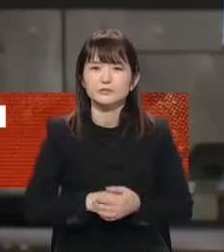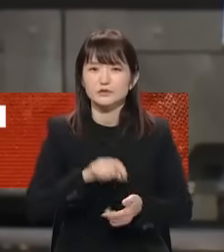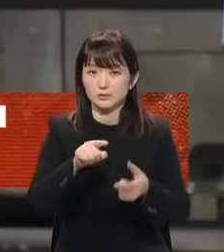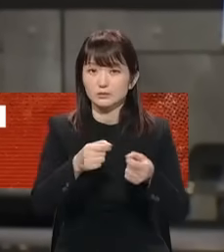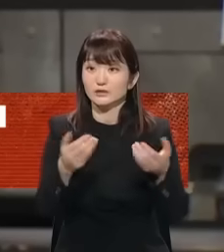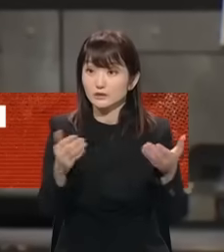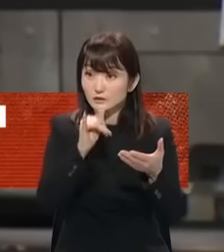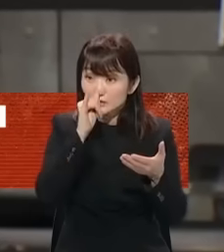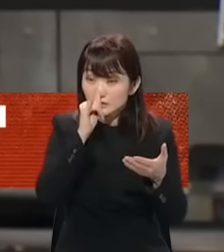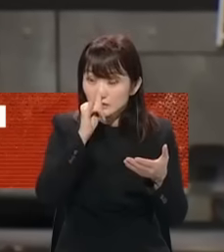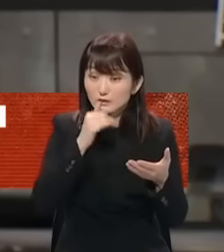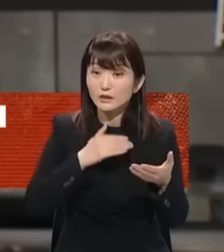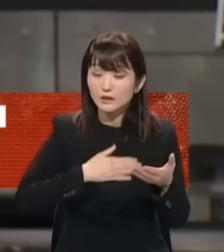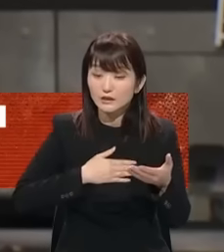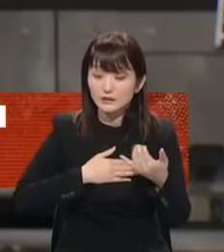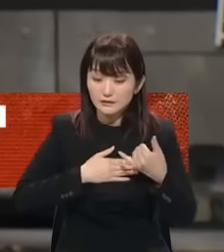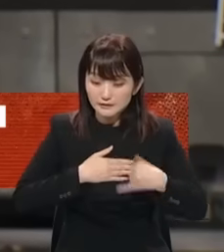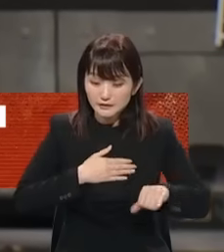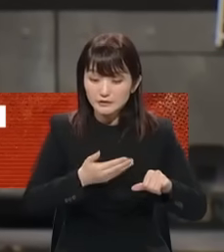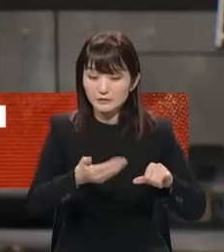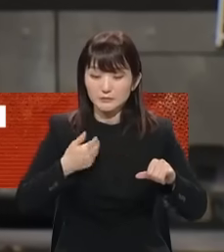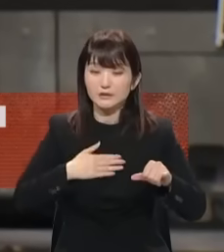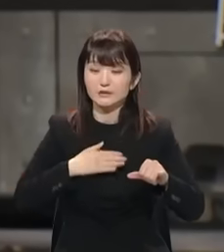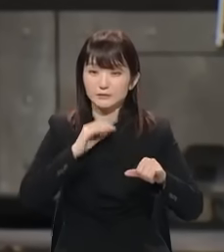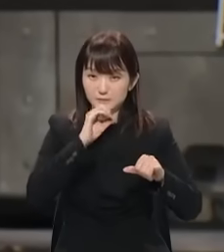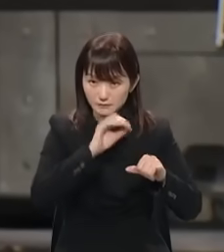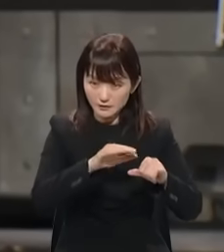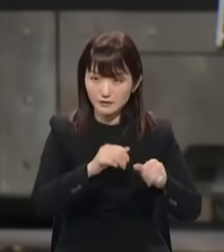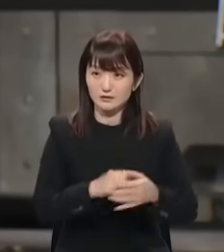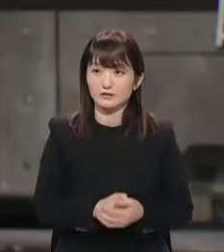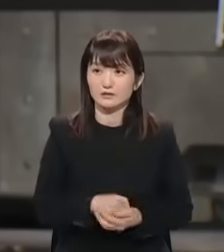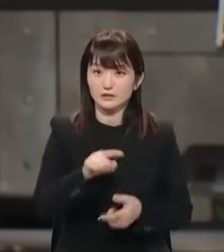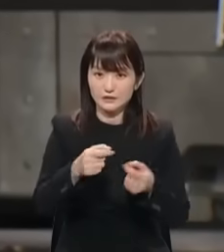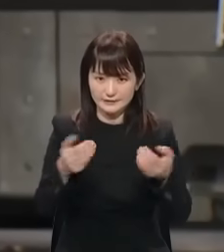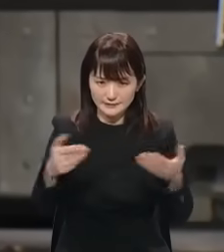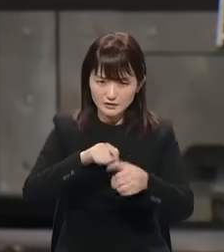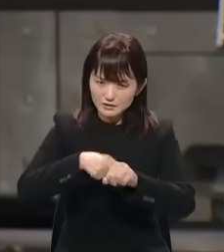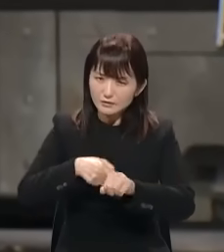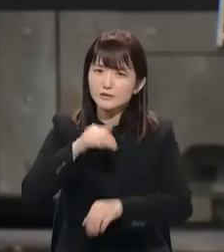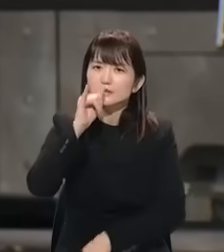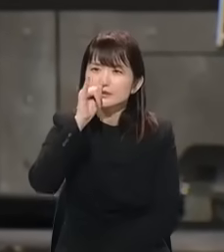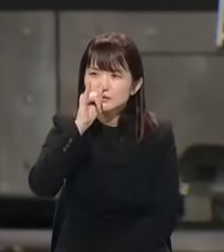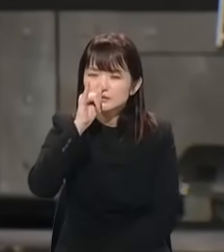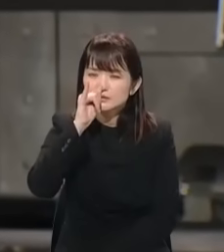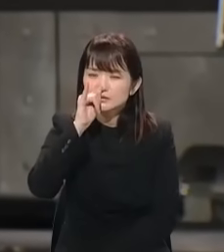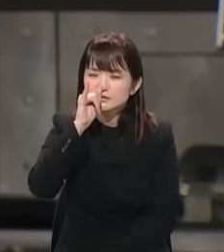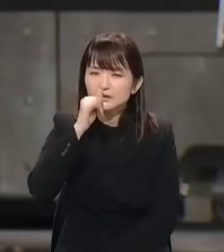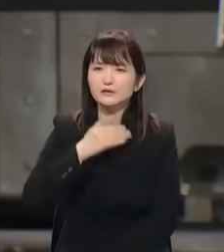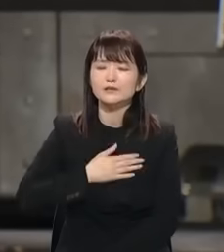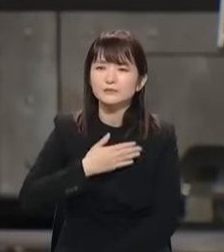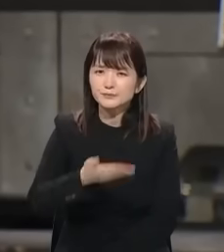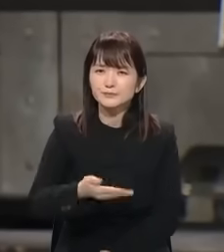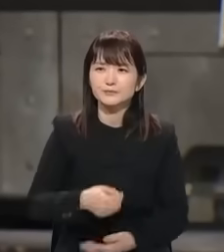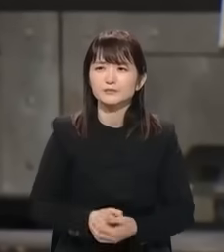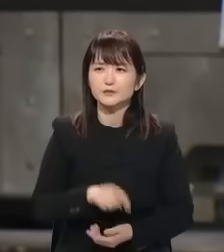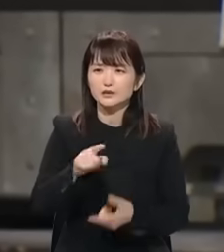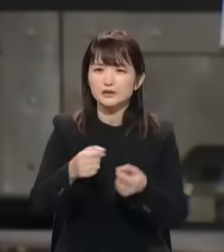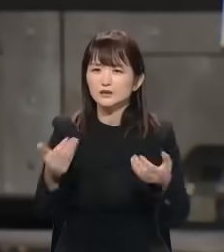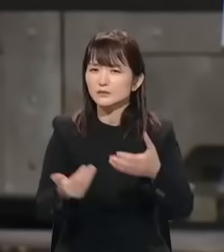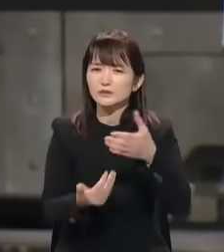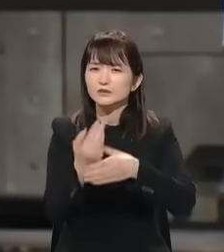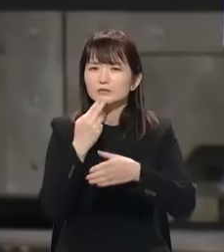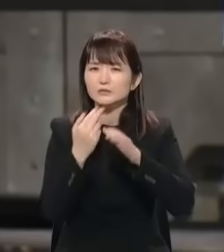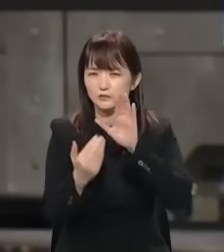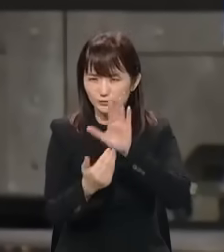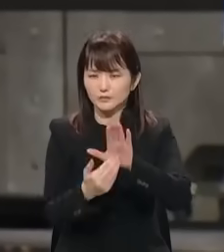있다라는 걸 자녀들에게도 미리 좀 말씀 좀 드려 주시고 또 이런 일로 처벌 받을 수 있다는 것도 같이 전해서 원천적으로 이런 일을 발생하지 않도록